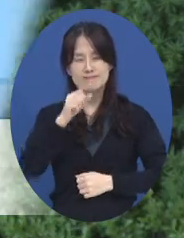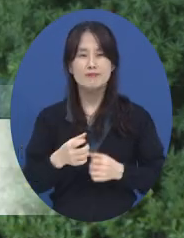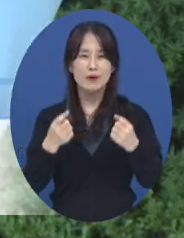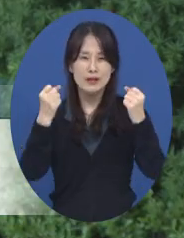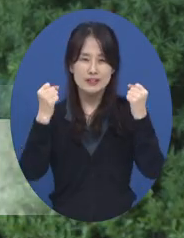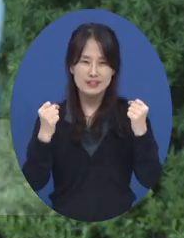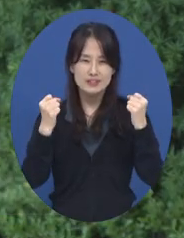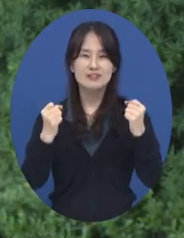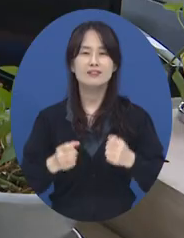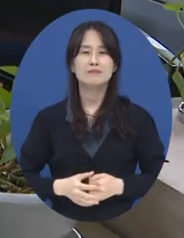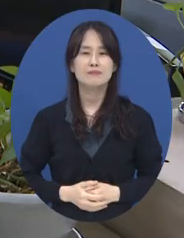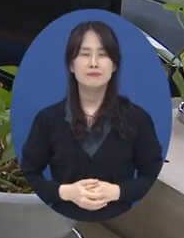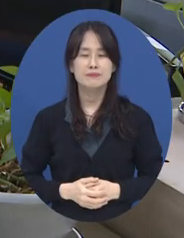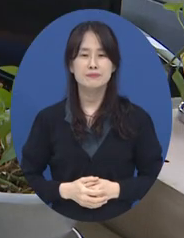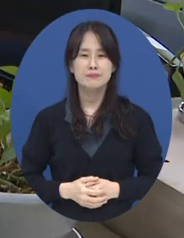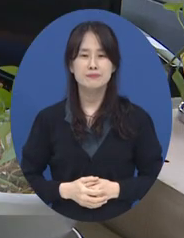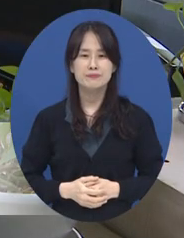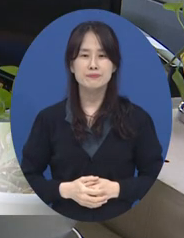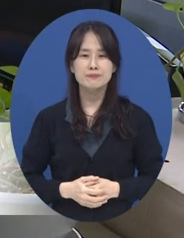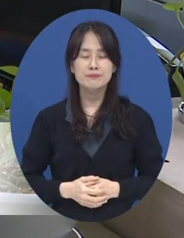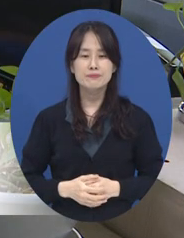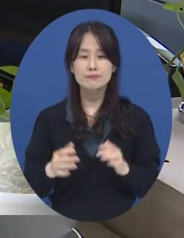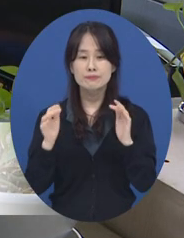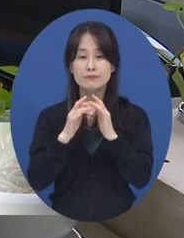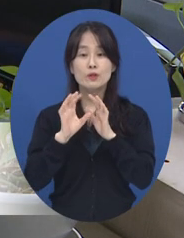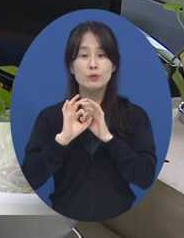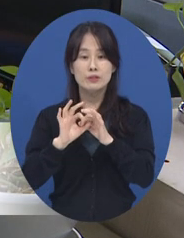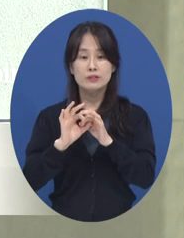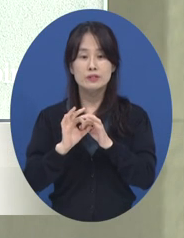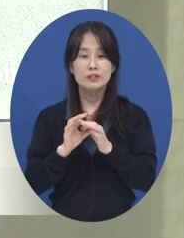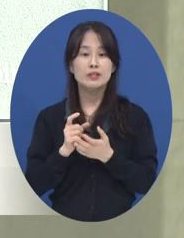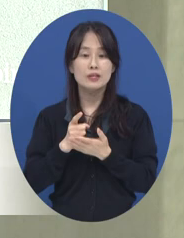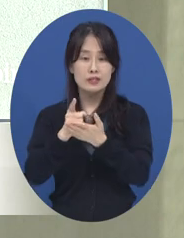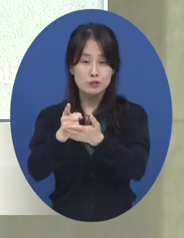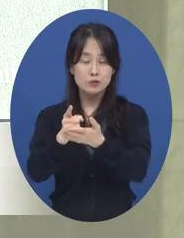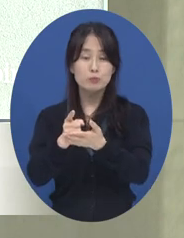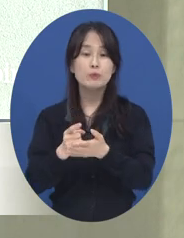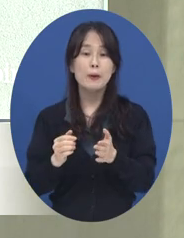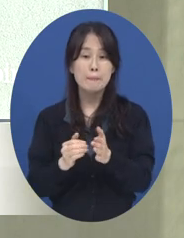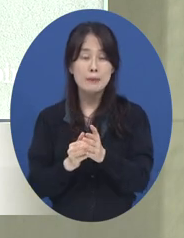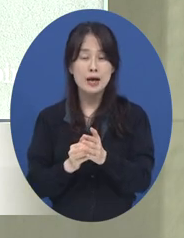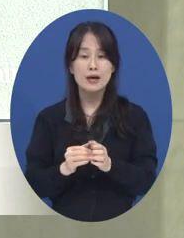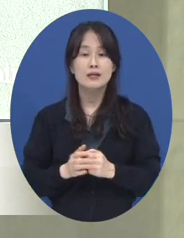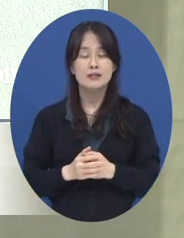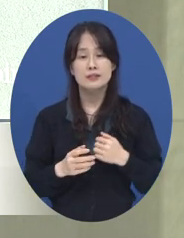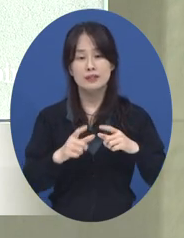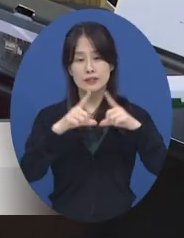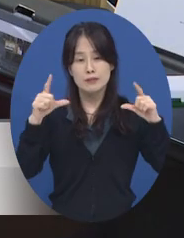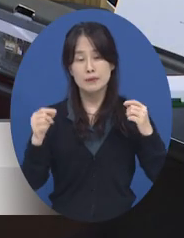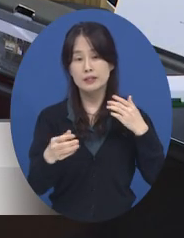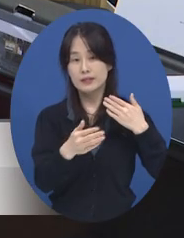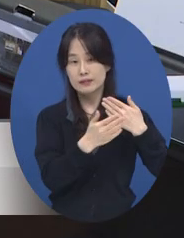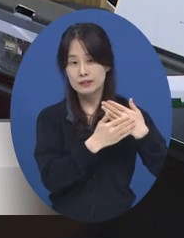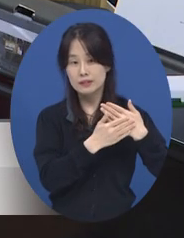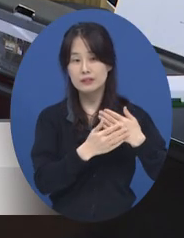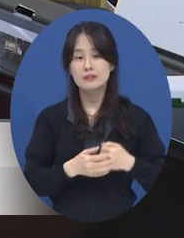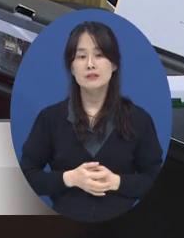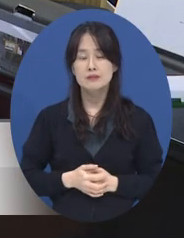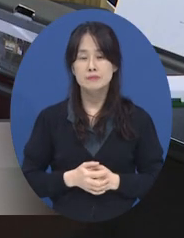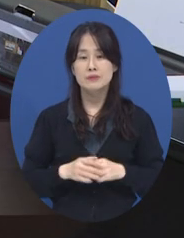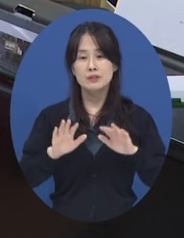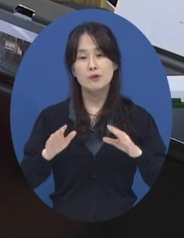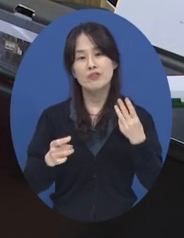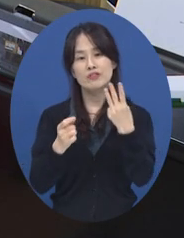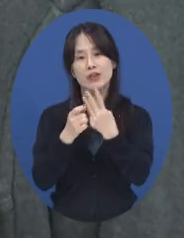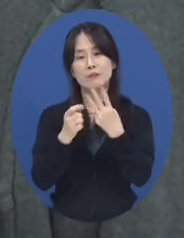좋겠어요. 화이팅! 온라인을 통해 도민 참여형 공모를 받아 오프라인 글판에 게재하는 방식으로 이번이